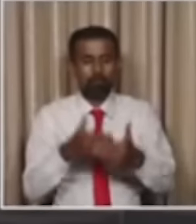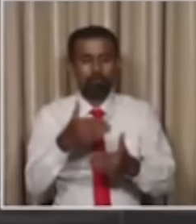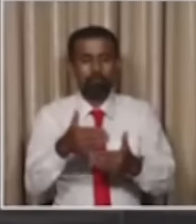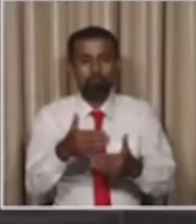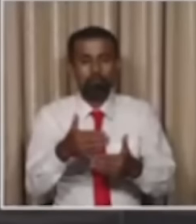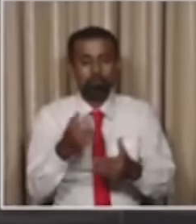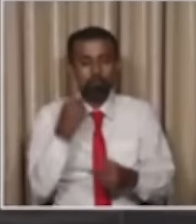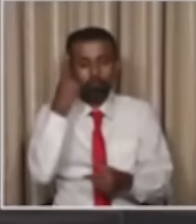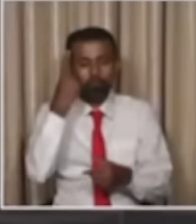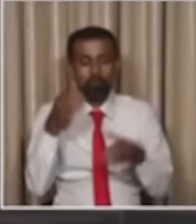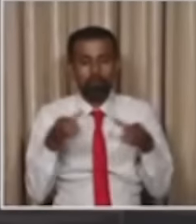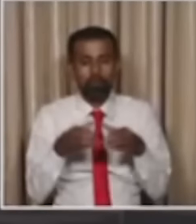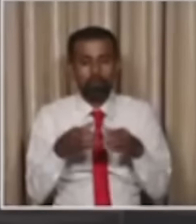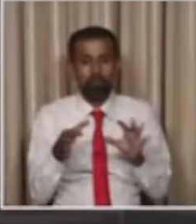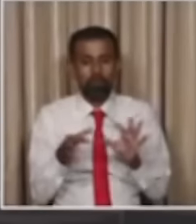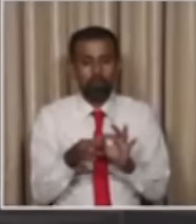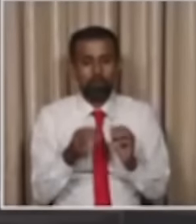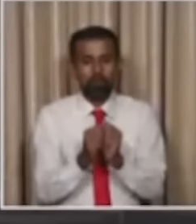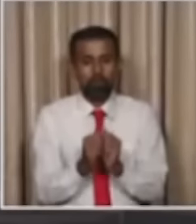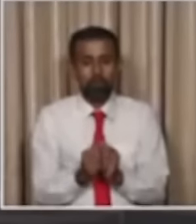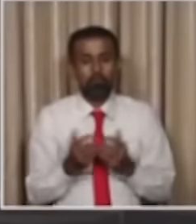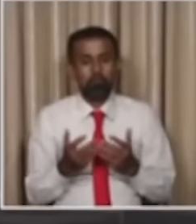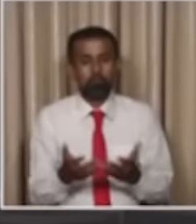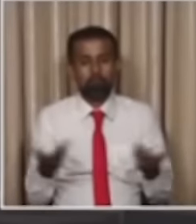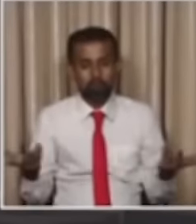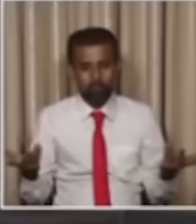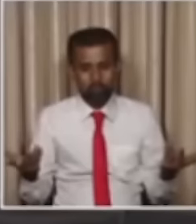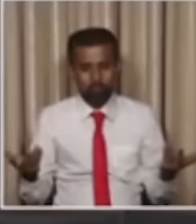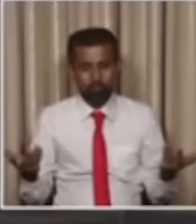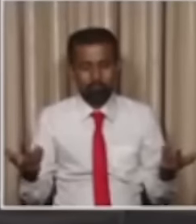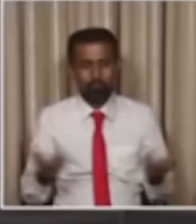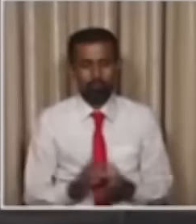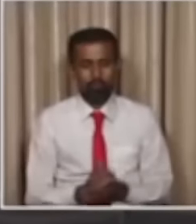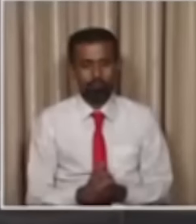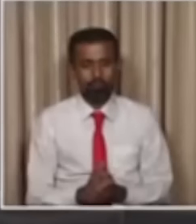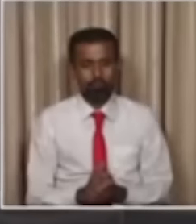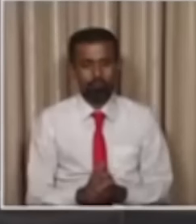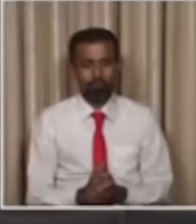මේ බුද්ධියංශ වලට එකතු වෙලා වැඩ කටයුතු කරන්න බැරි වෙනවා.